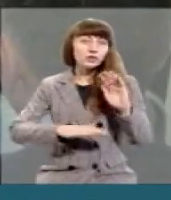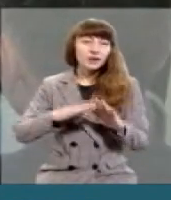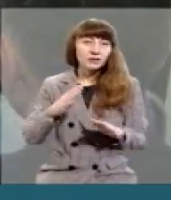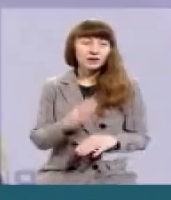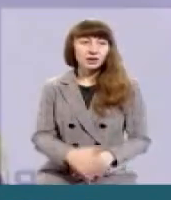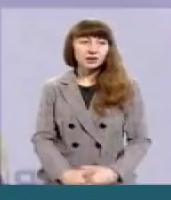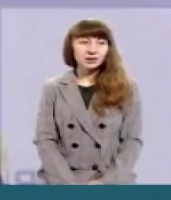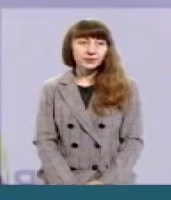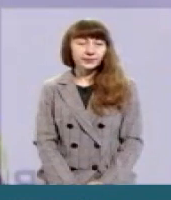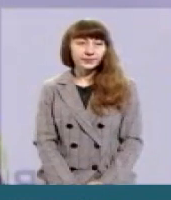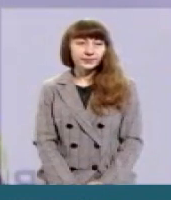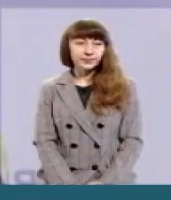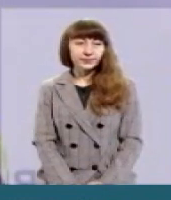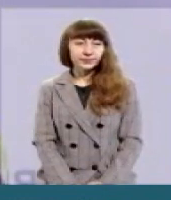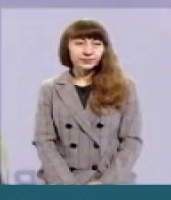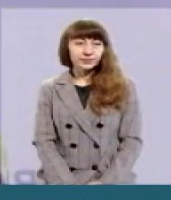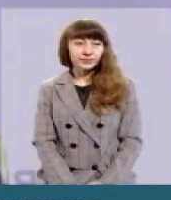квалификации врачей.